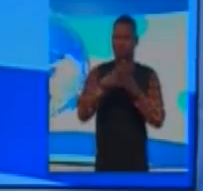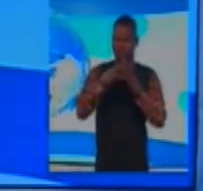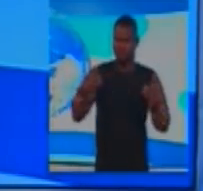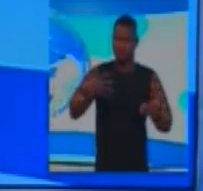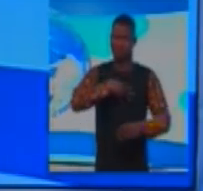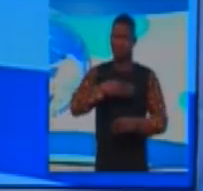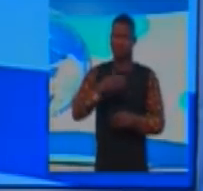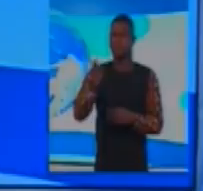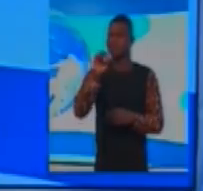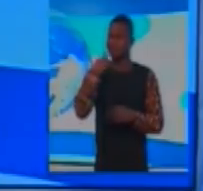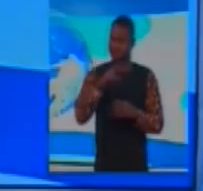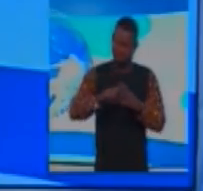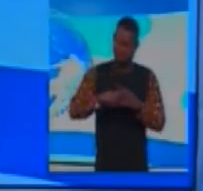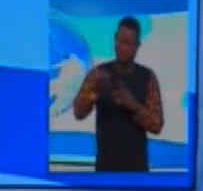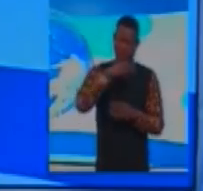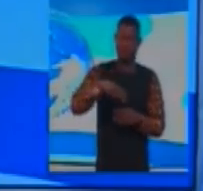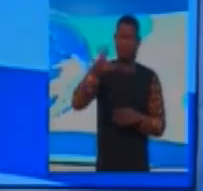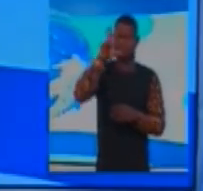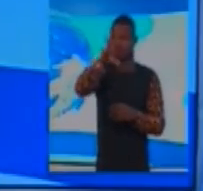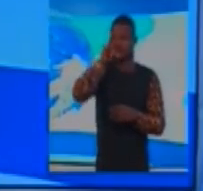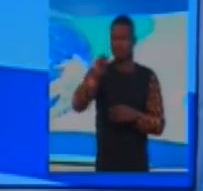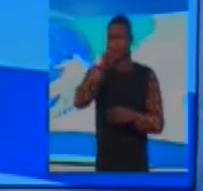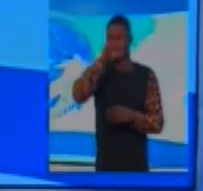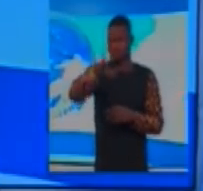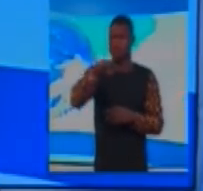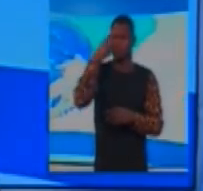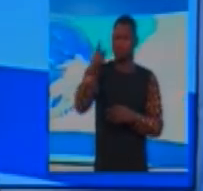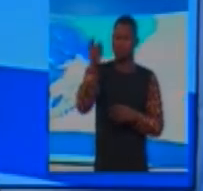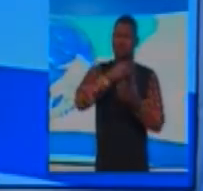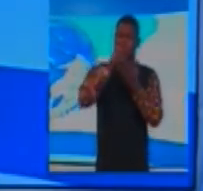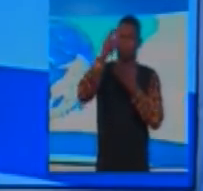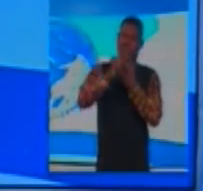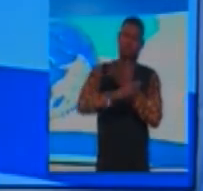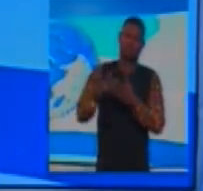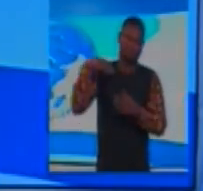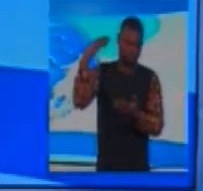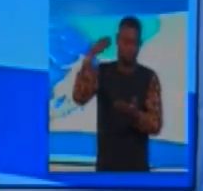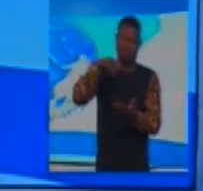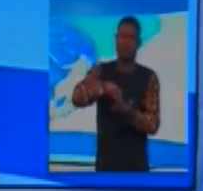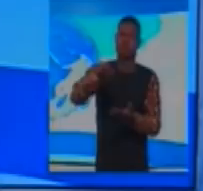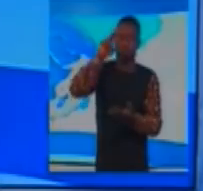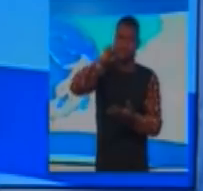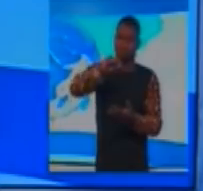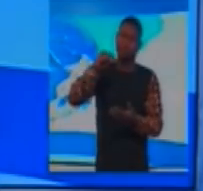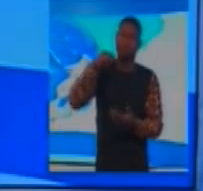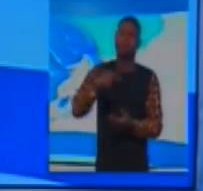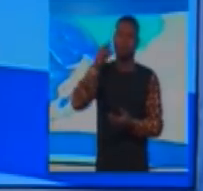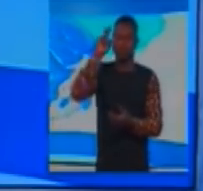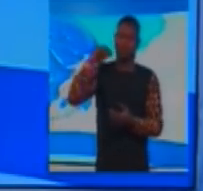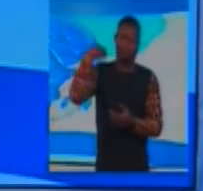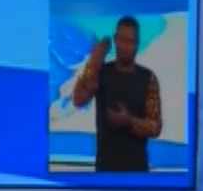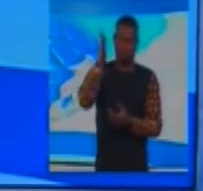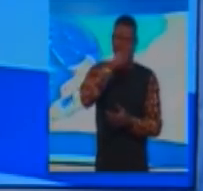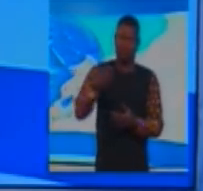se tiendra les 30 et 31 janvier 2020 à Kourougou. Donc, il est prévu des activités de communication à